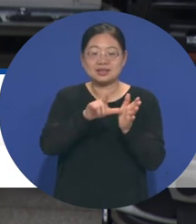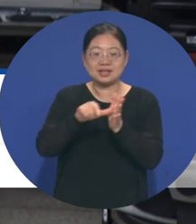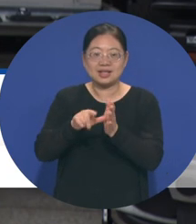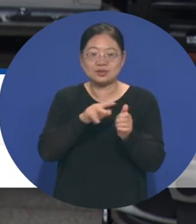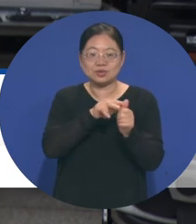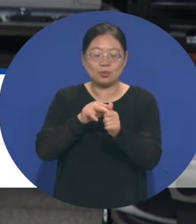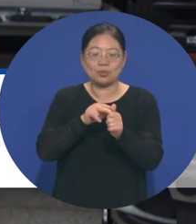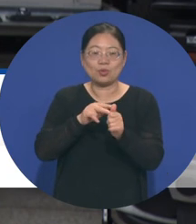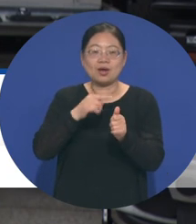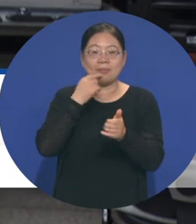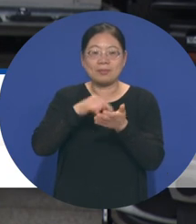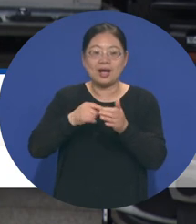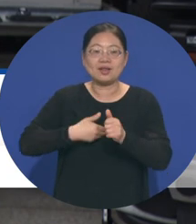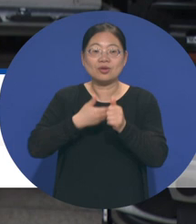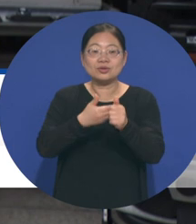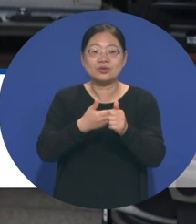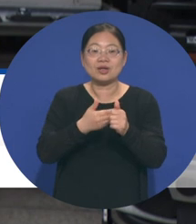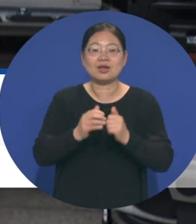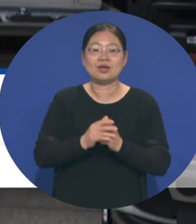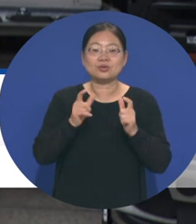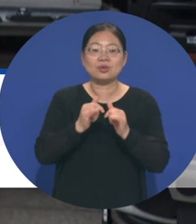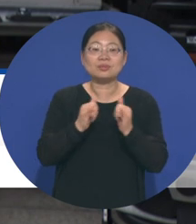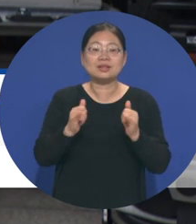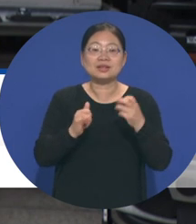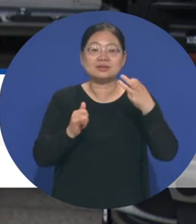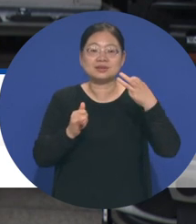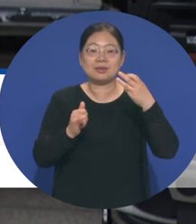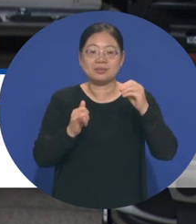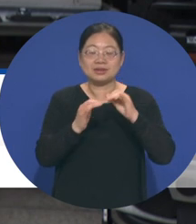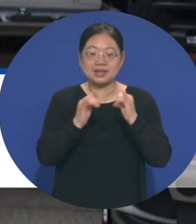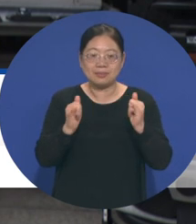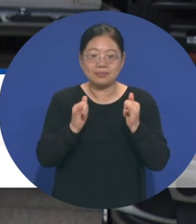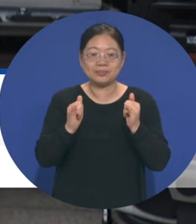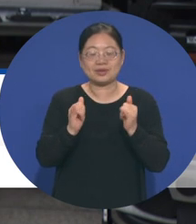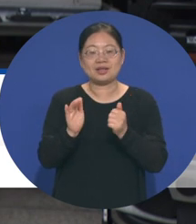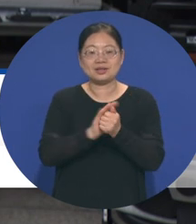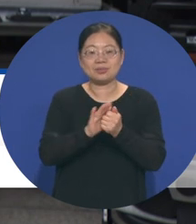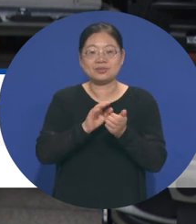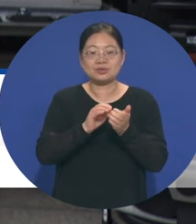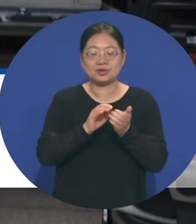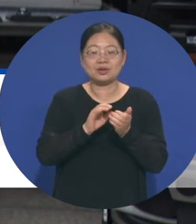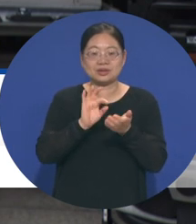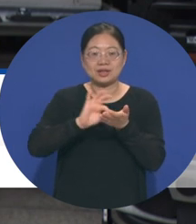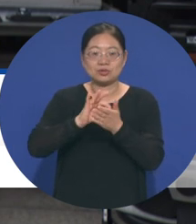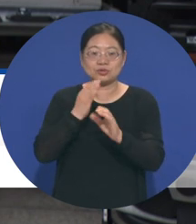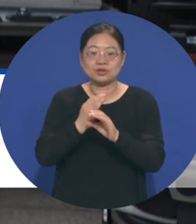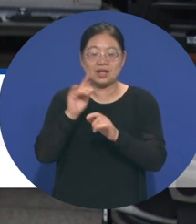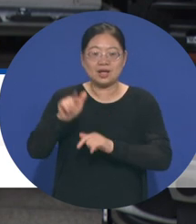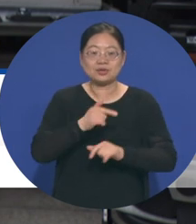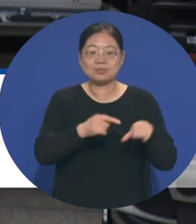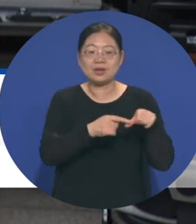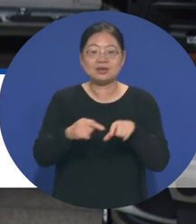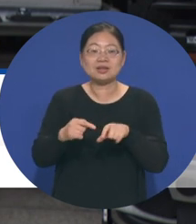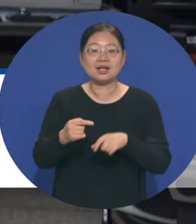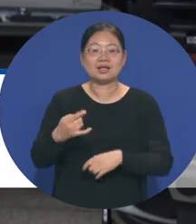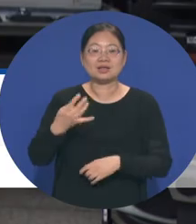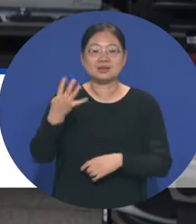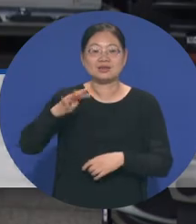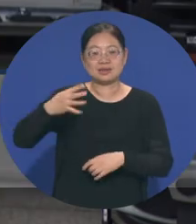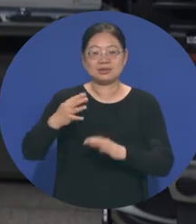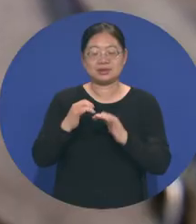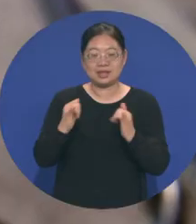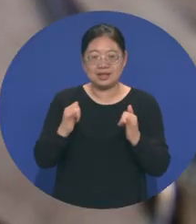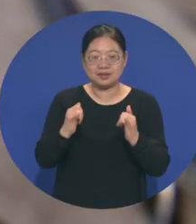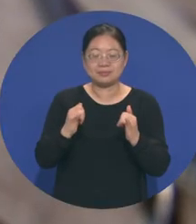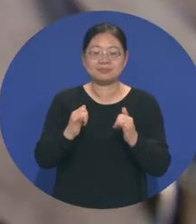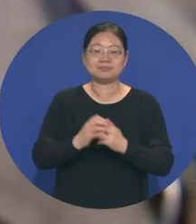최근 기준으로 도미 13만여명이 서비스를 활용하고 있고 1평균 사용자는 4,400여